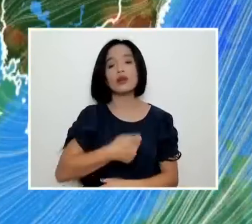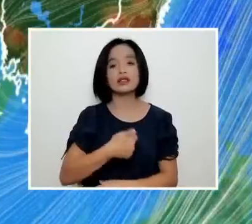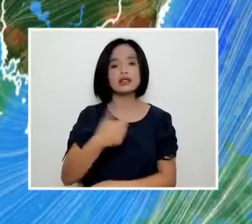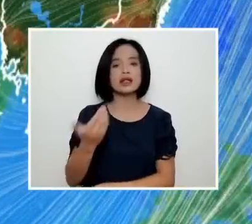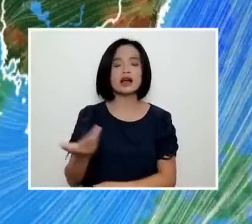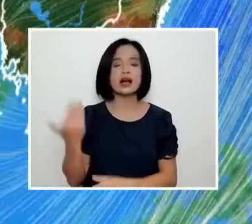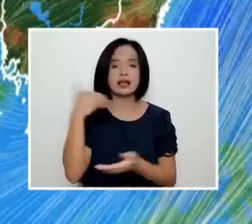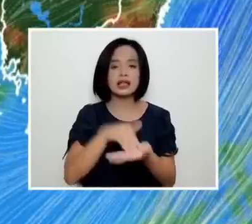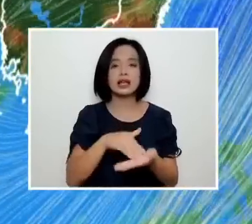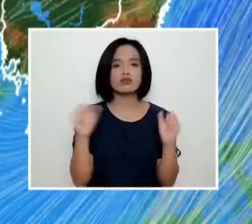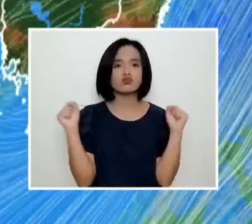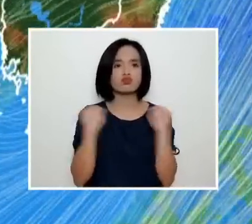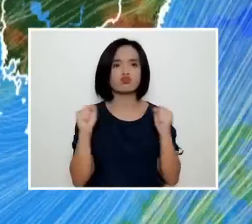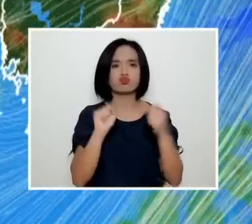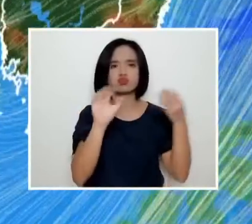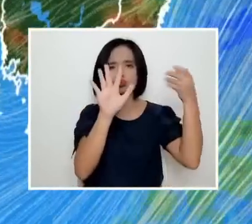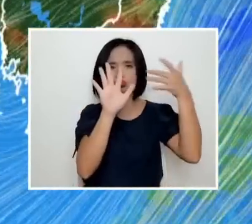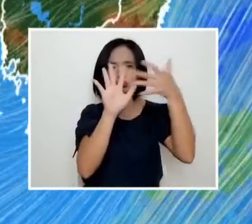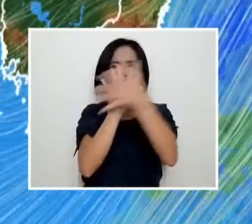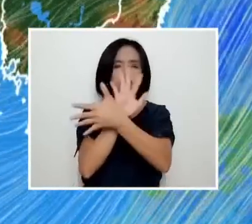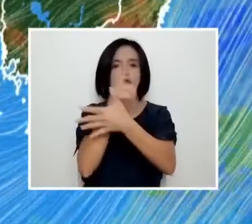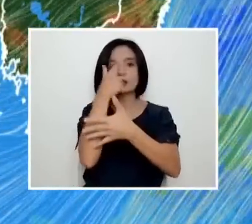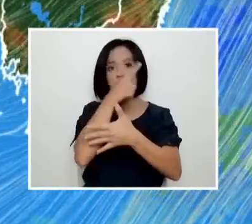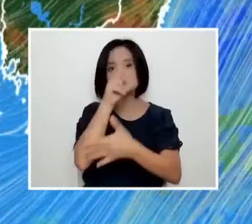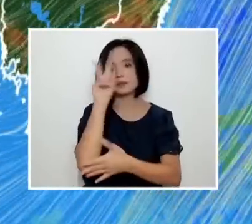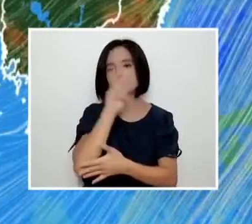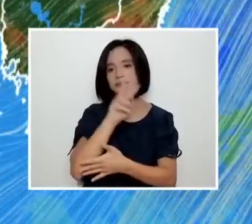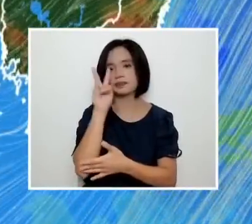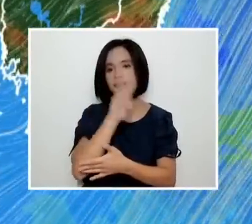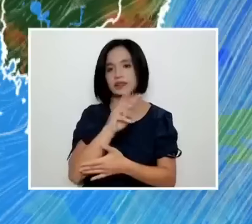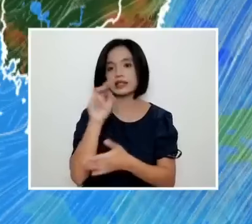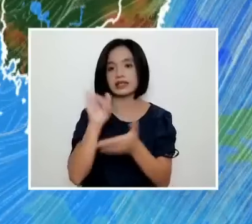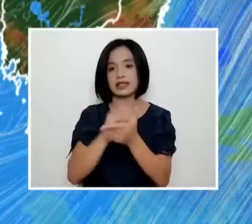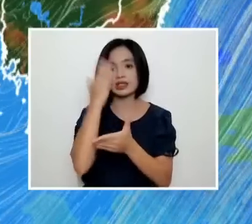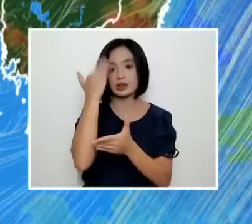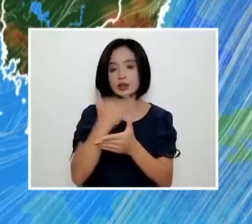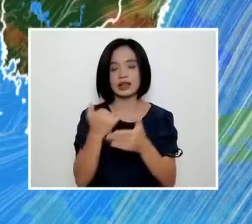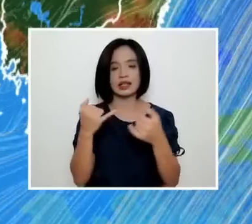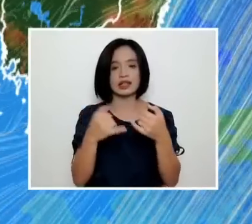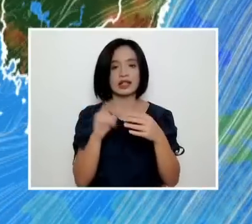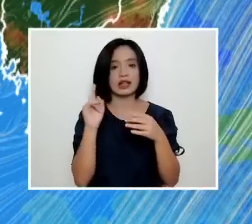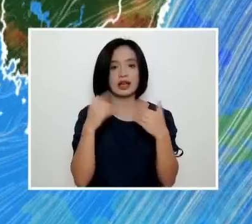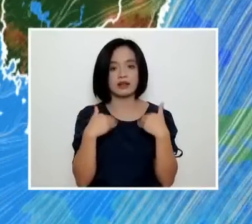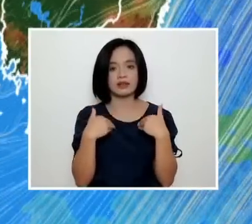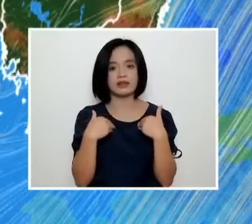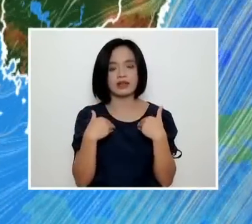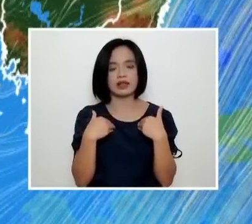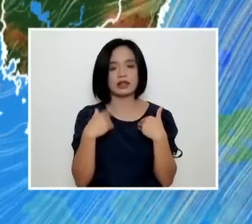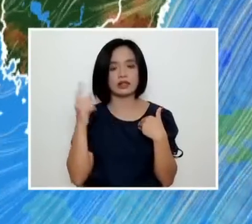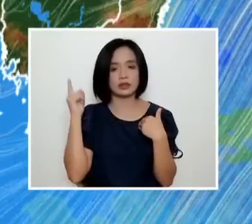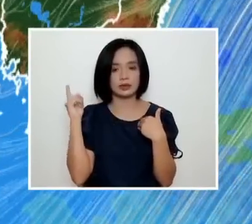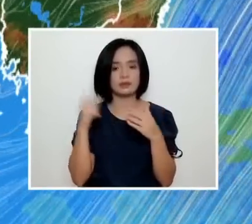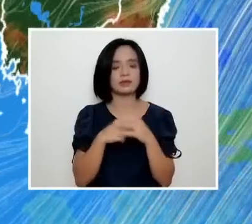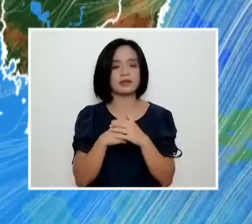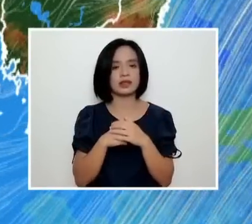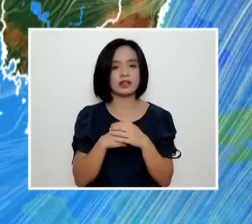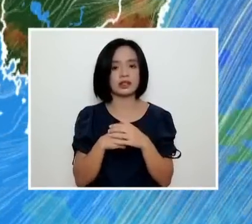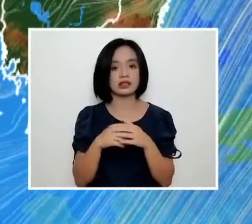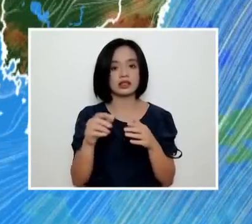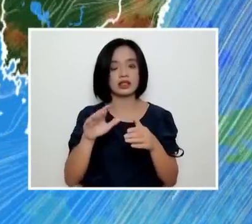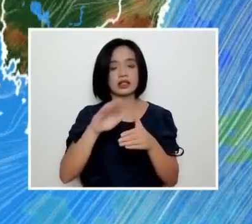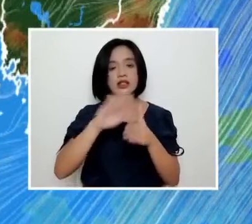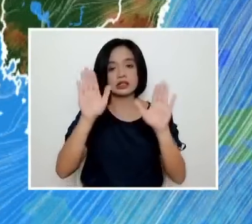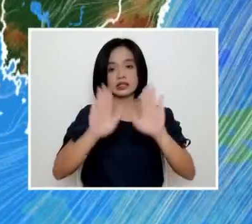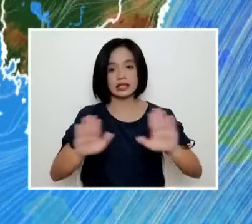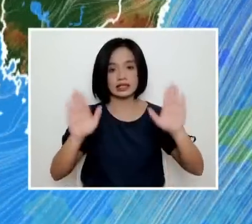ang amihan sa Luzon at Visayas kaya mabubuo rin itong shear line. Sa Linggo, mas malakas pa ang amihan at iiral na sa buong